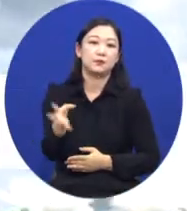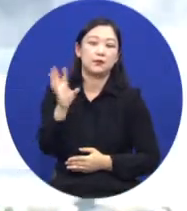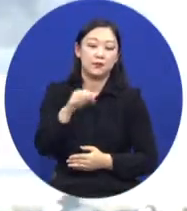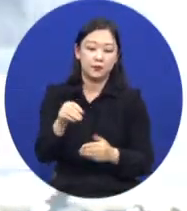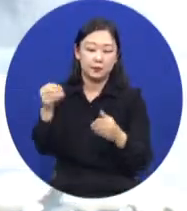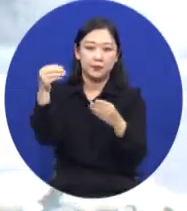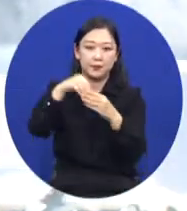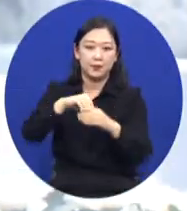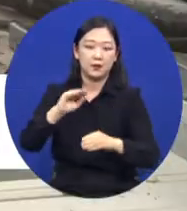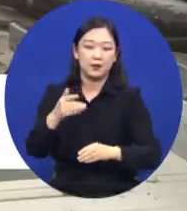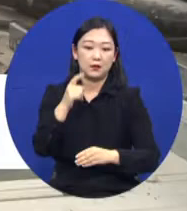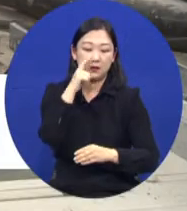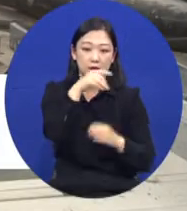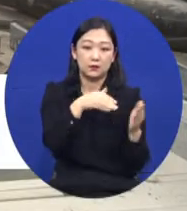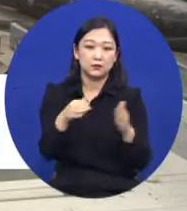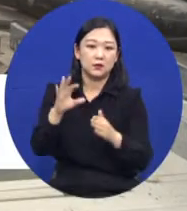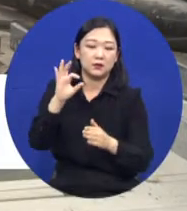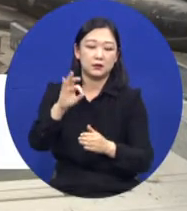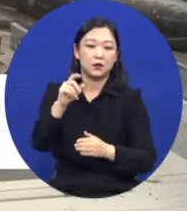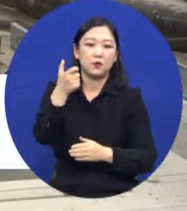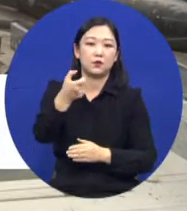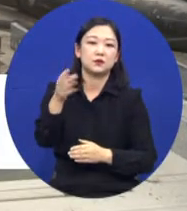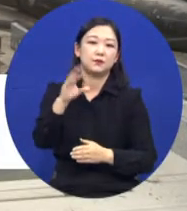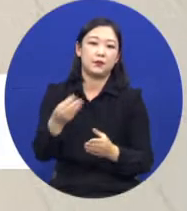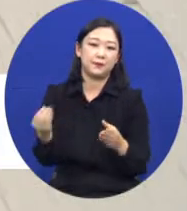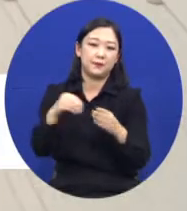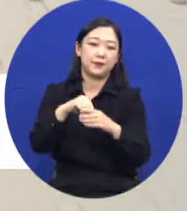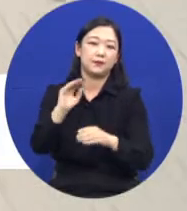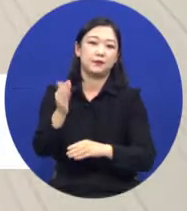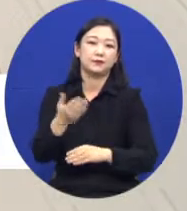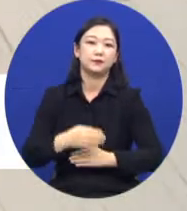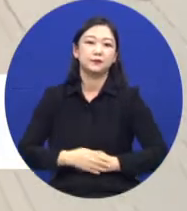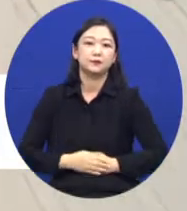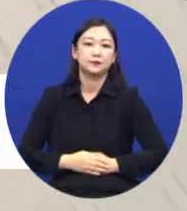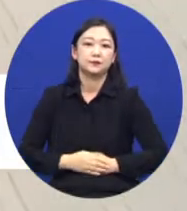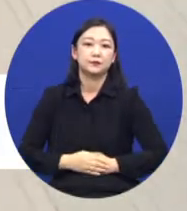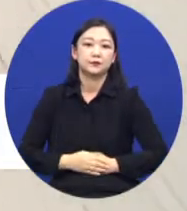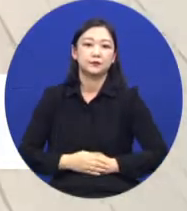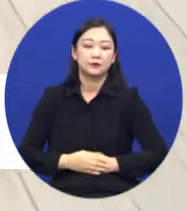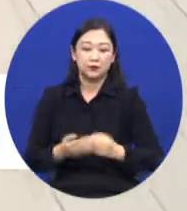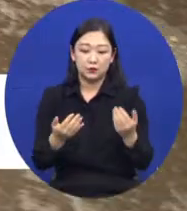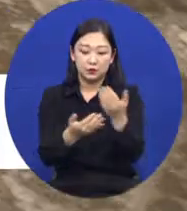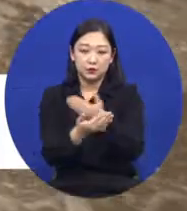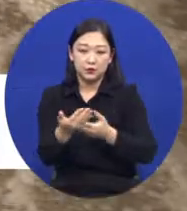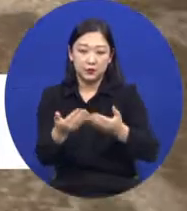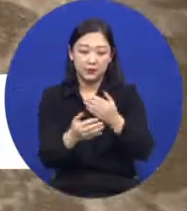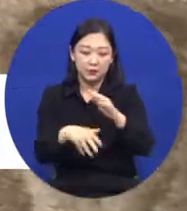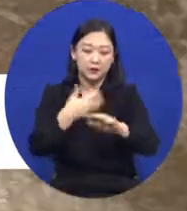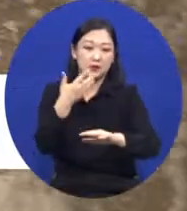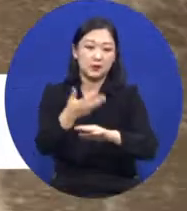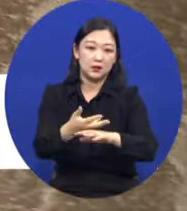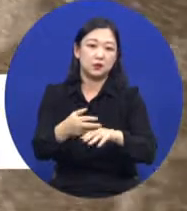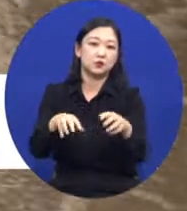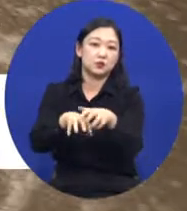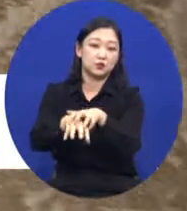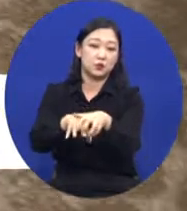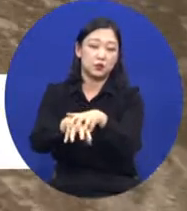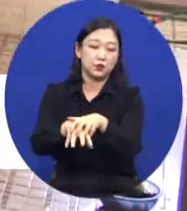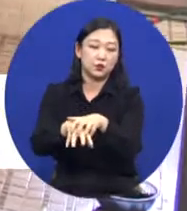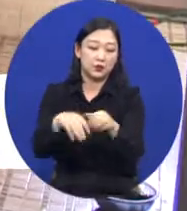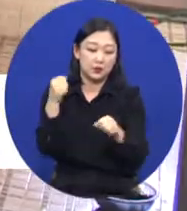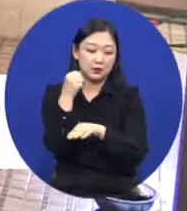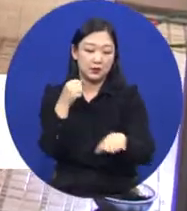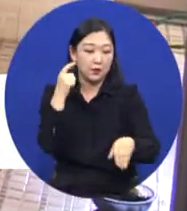하수처리장 증설 사업의 50억원이 편성돼 씁니다 또 제주 순한 자본 혁신 클러스터 조성 기본계획